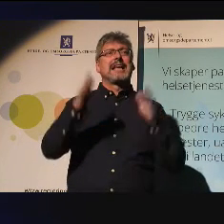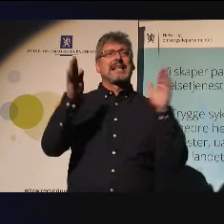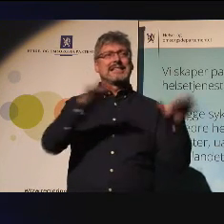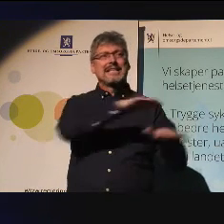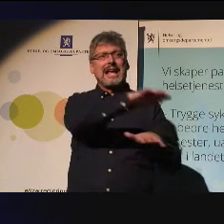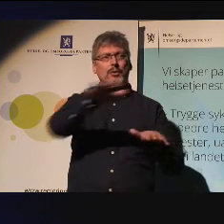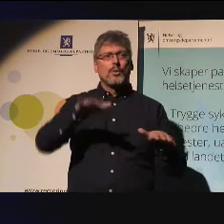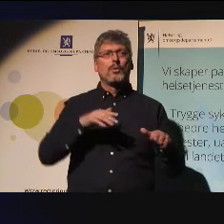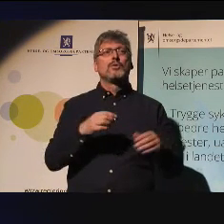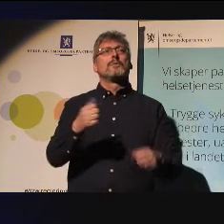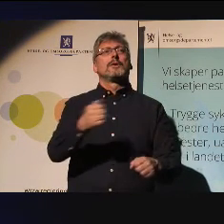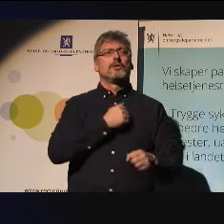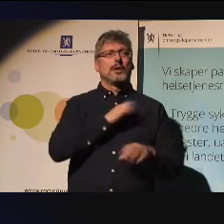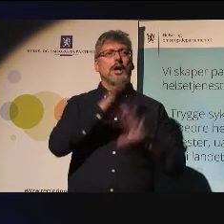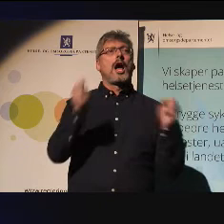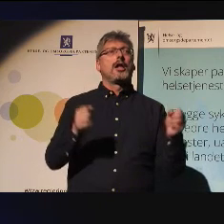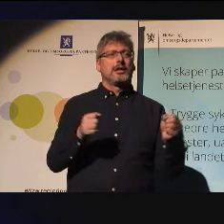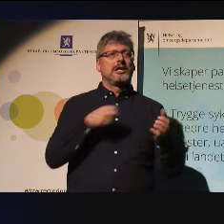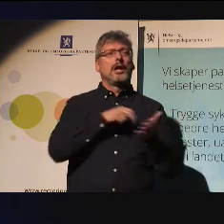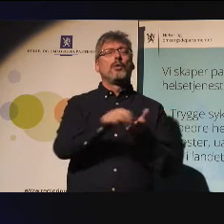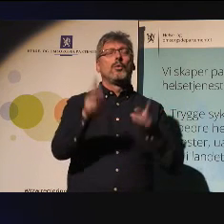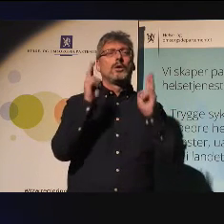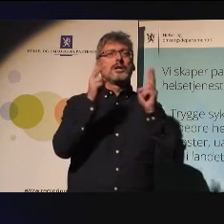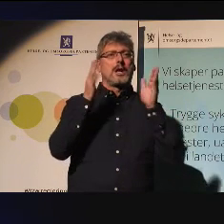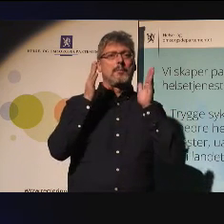alle beveger seg i samme retning.